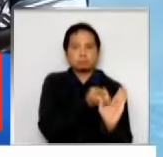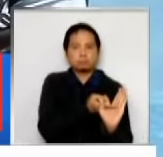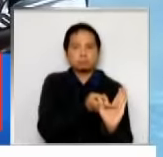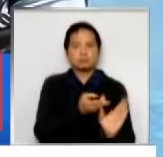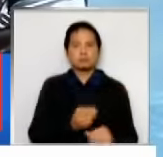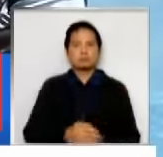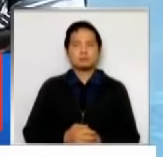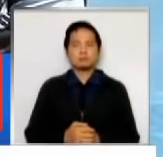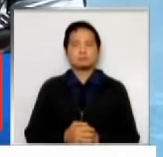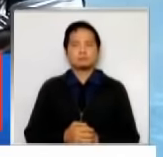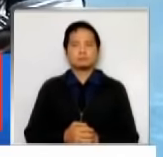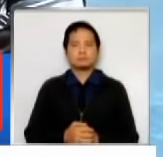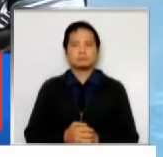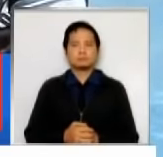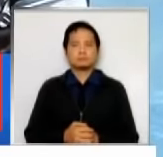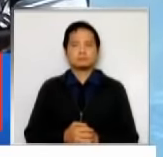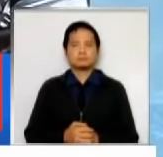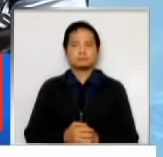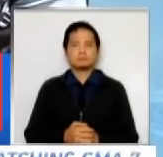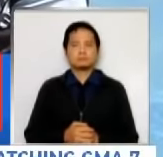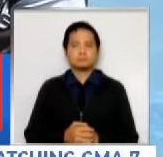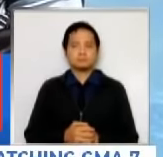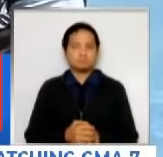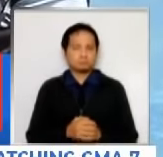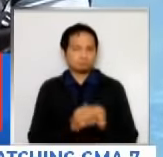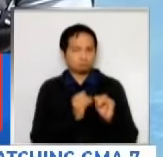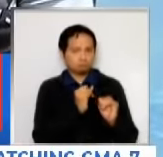sabi? Eh, araw-araw ka mahuhuli niyan.